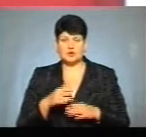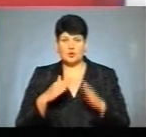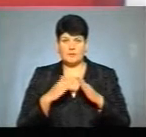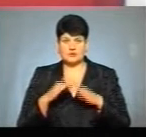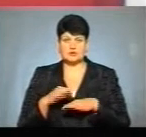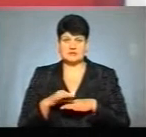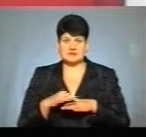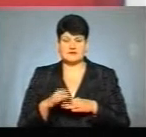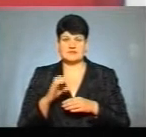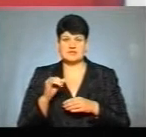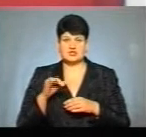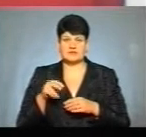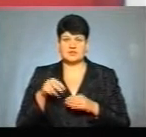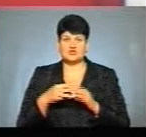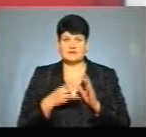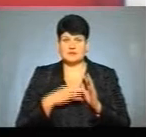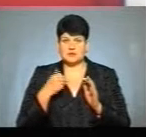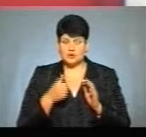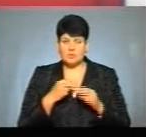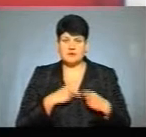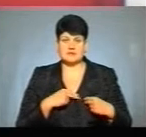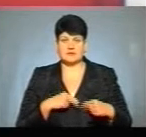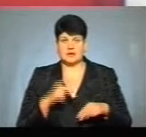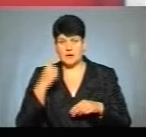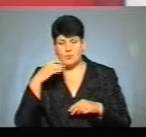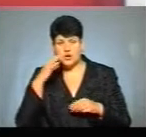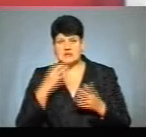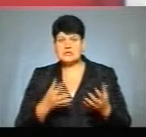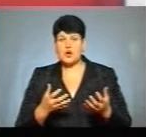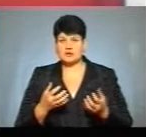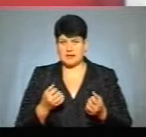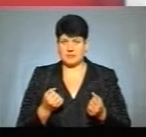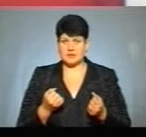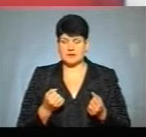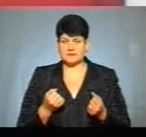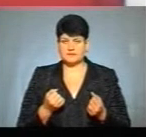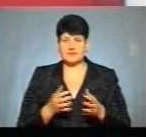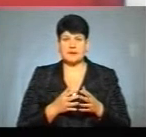січні 2018 року працівники поліції отримали